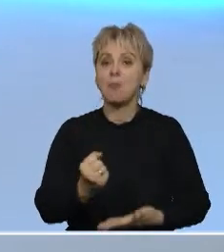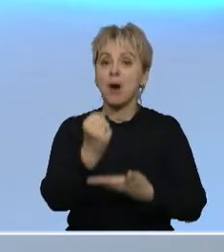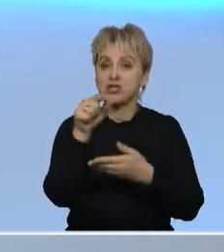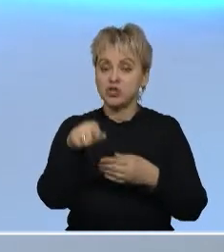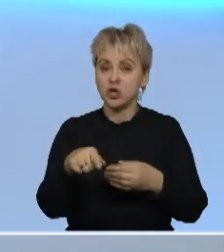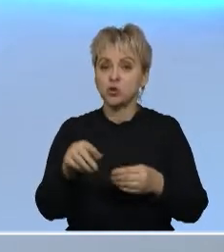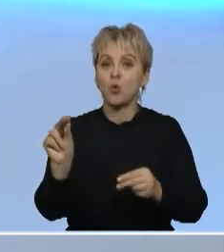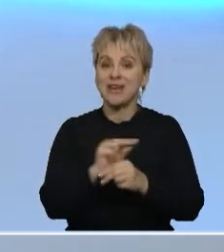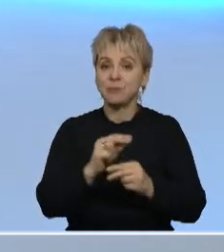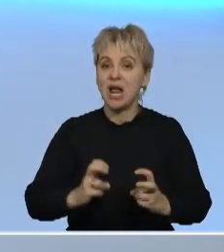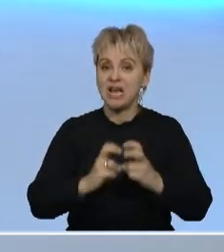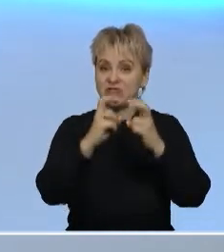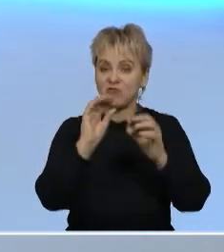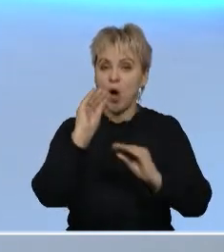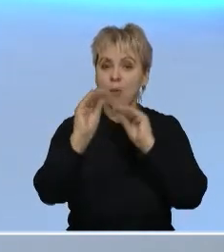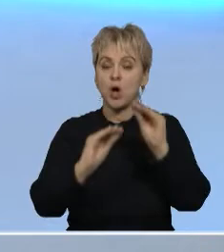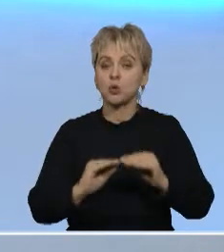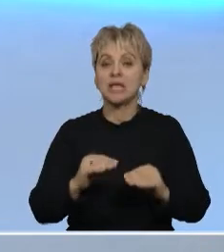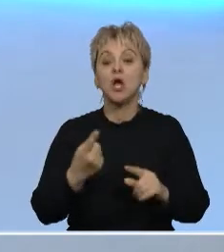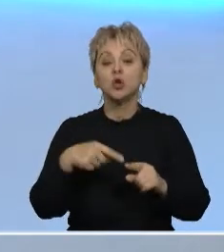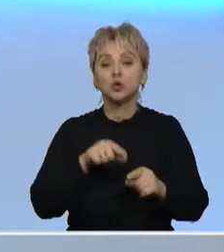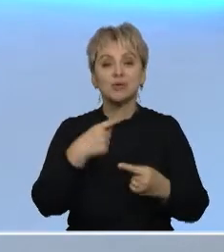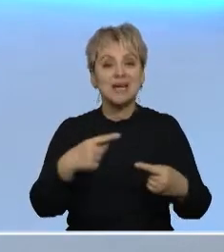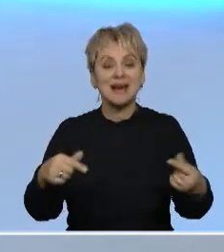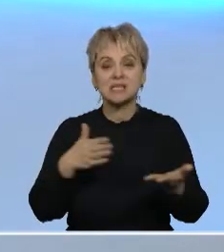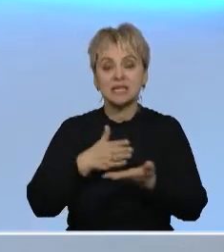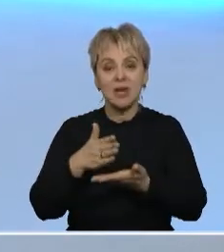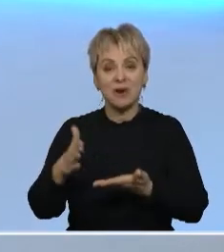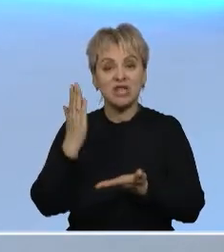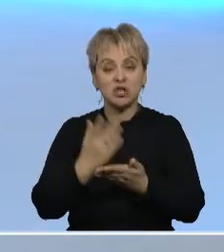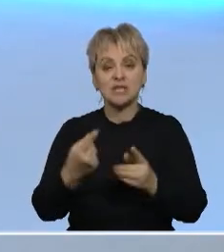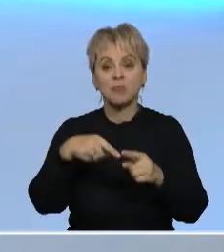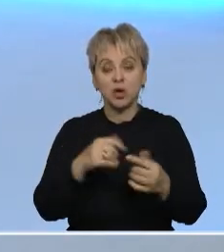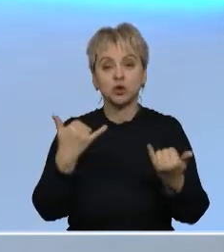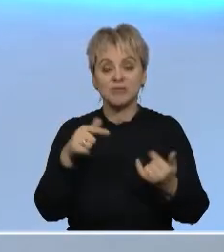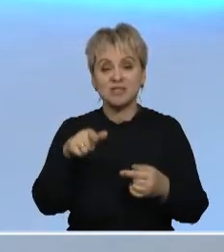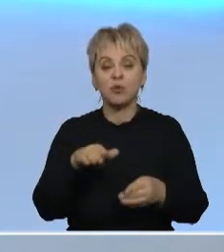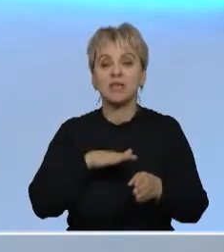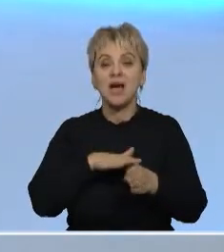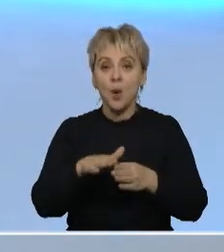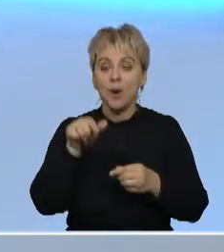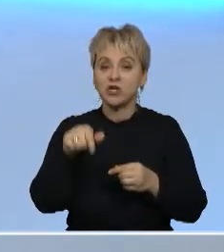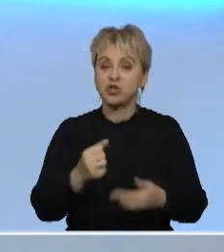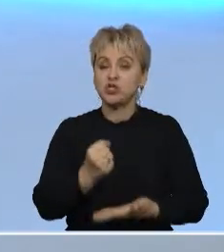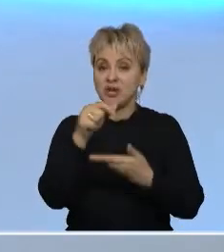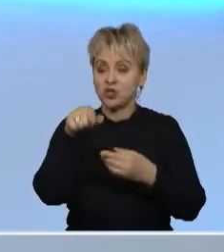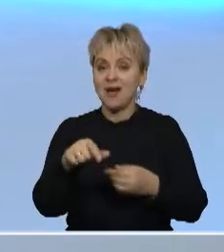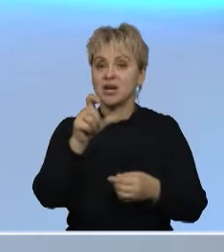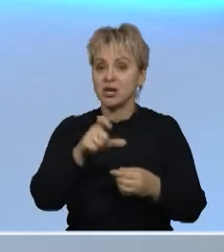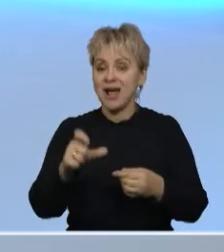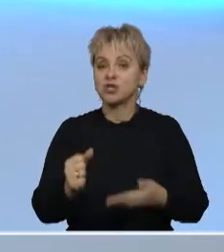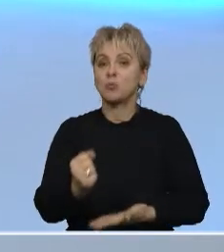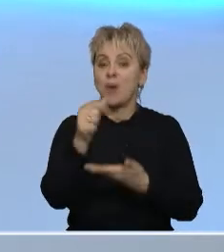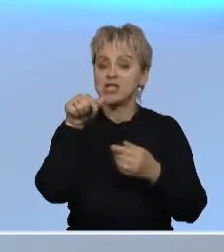по ремонту лифтового оборудования. То есть разные направления есть, по которым сегодня и происходит поддержка граждан,